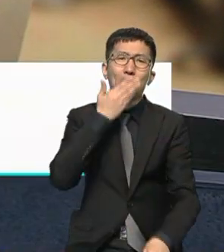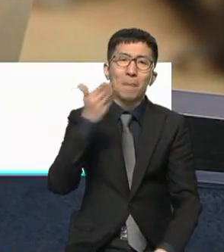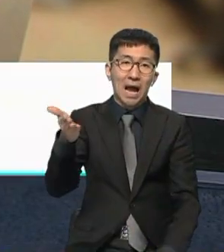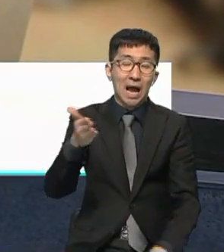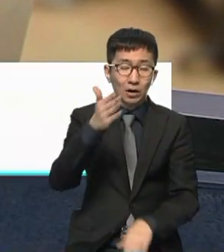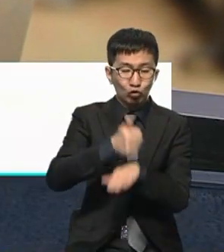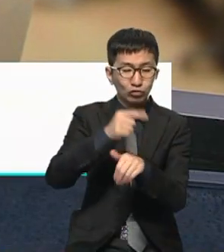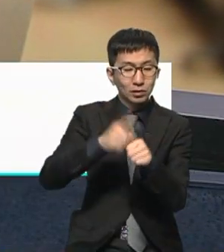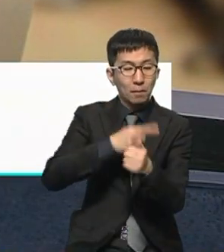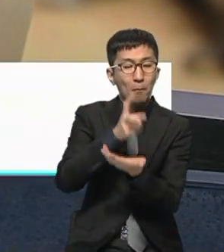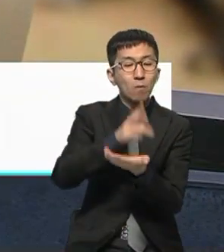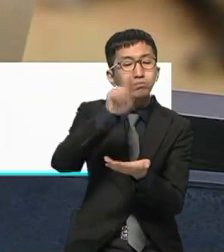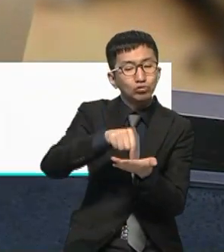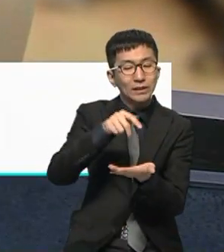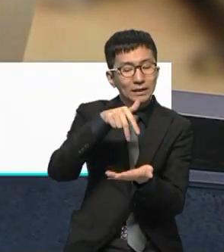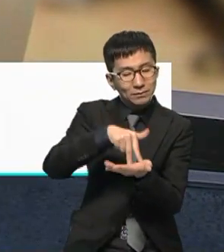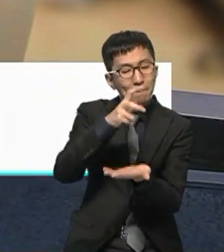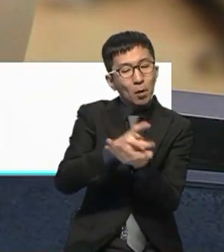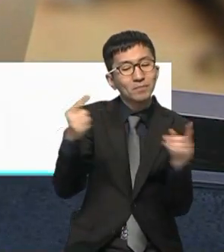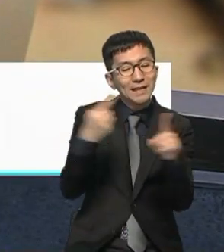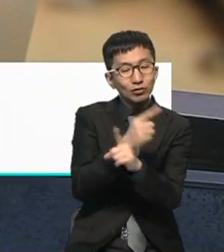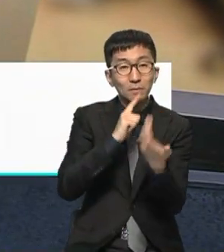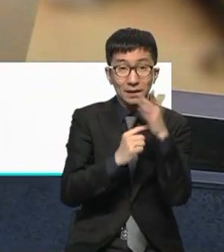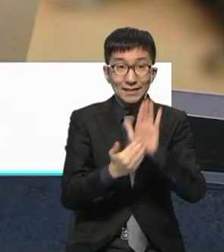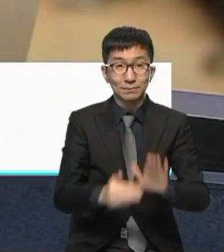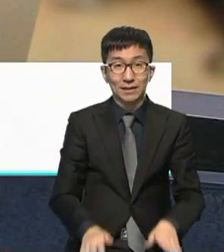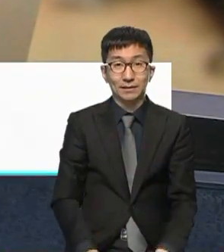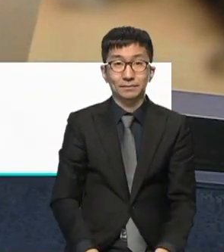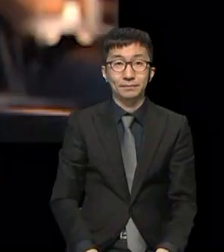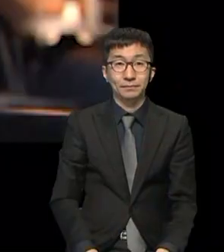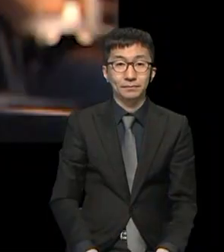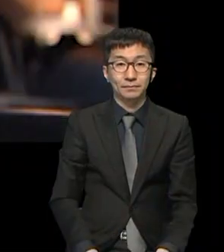이 제도를 손보기로 했습니다. 자세한 내용 안희재 기자.